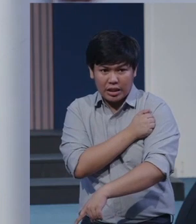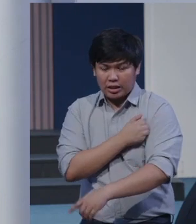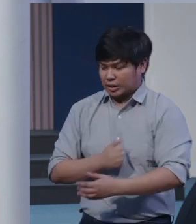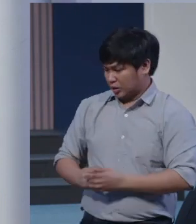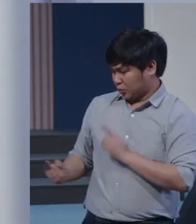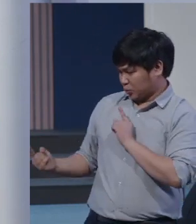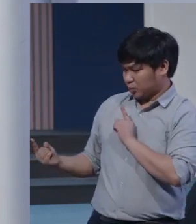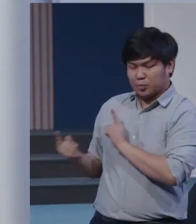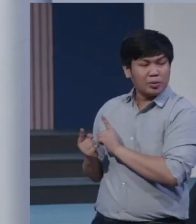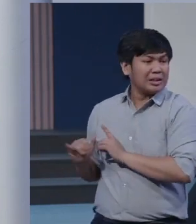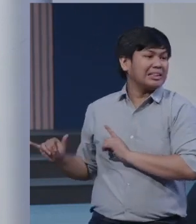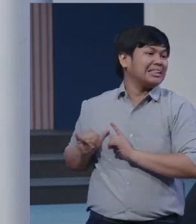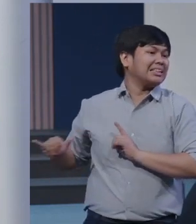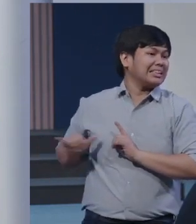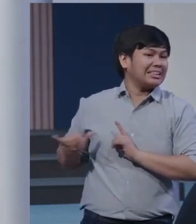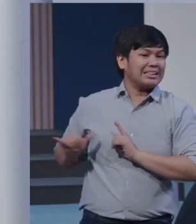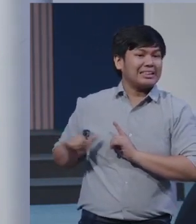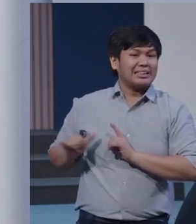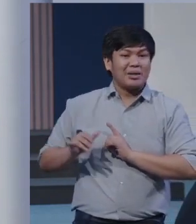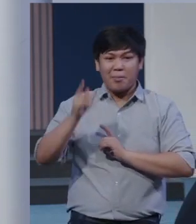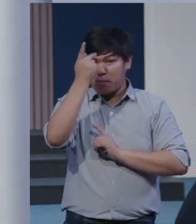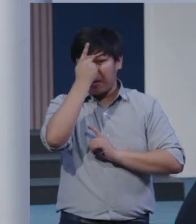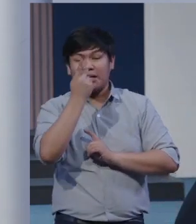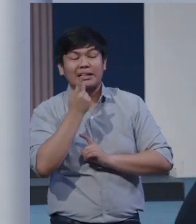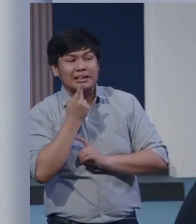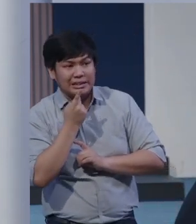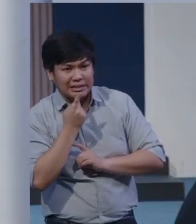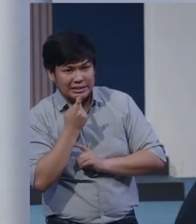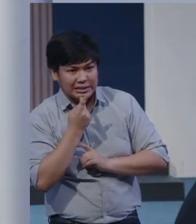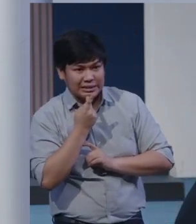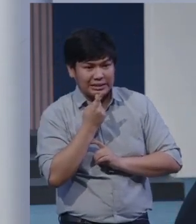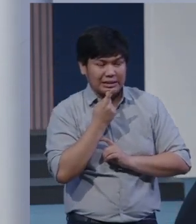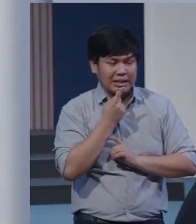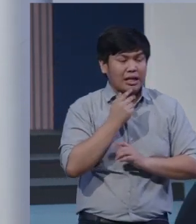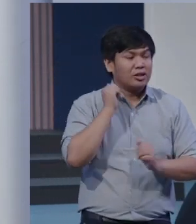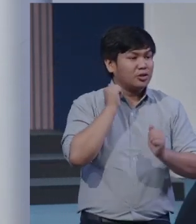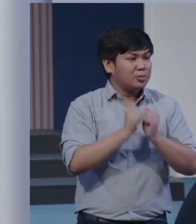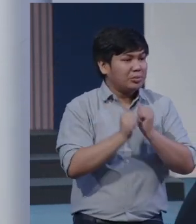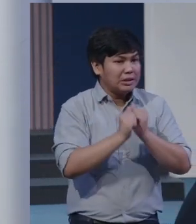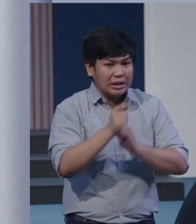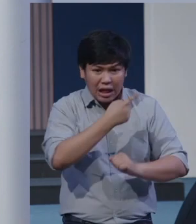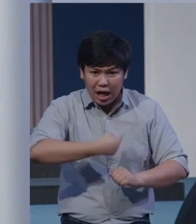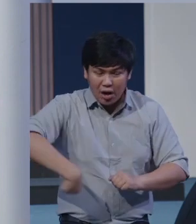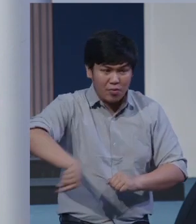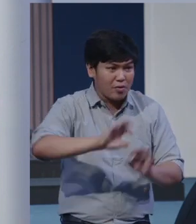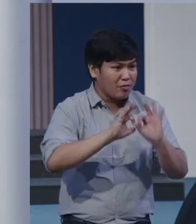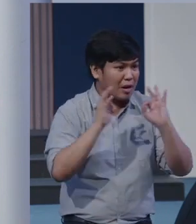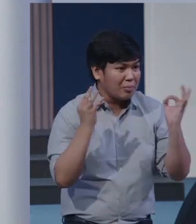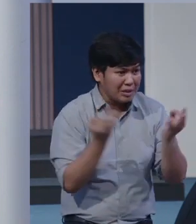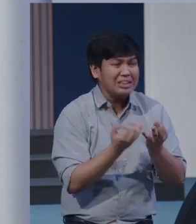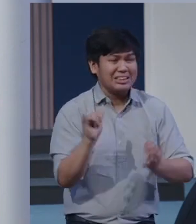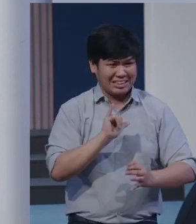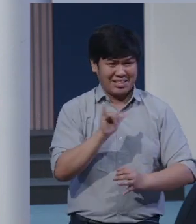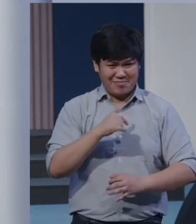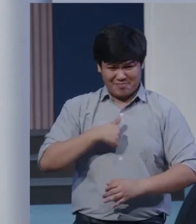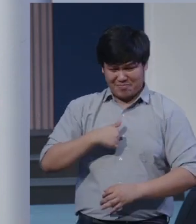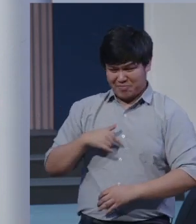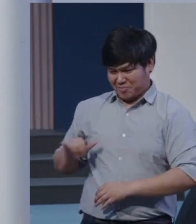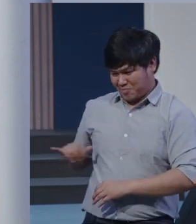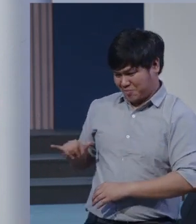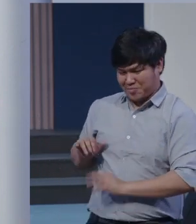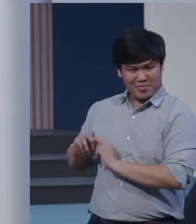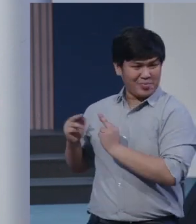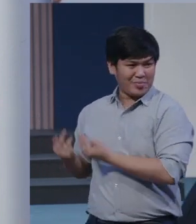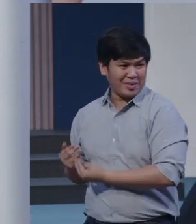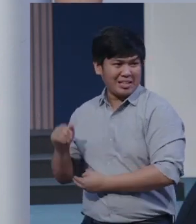tol hindi po masama yung salitang iyon in fact Maganda po ang ibig sabihin kung ating susuriin